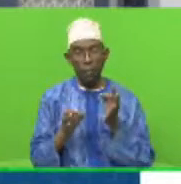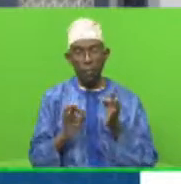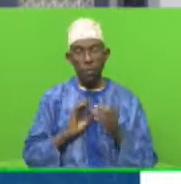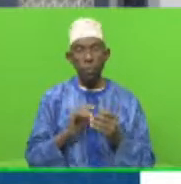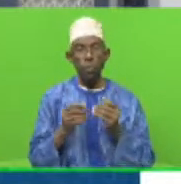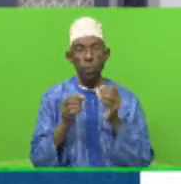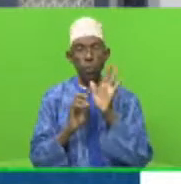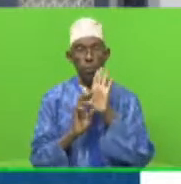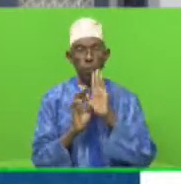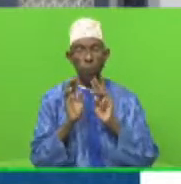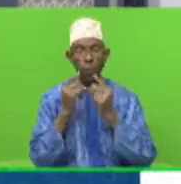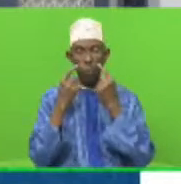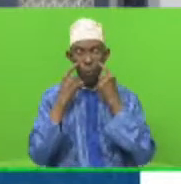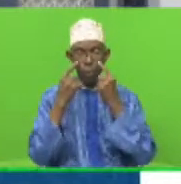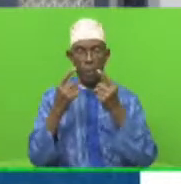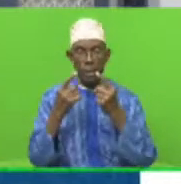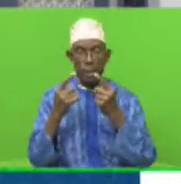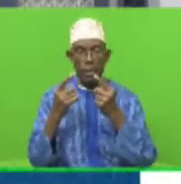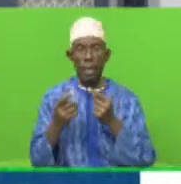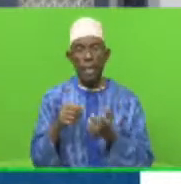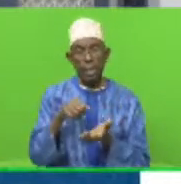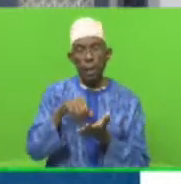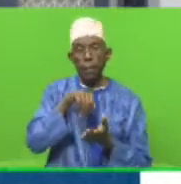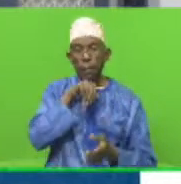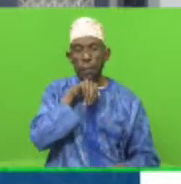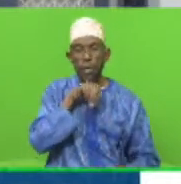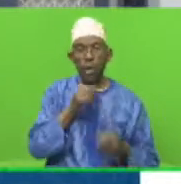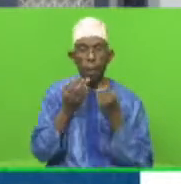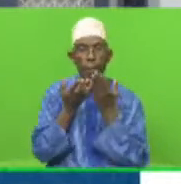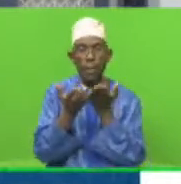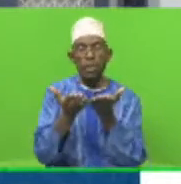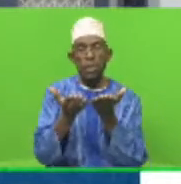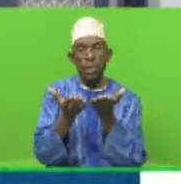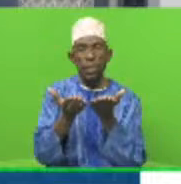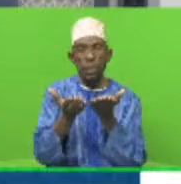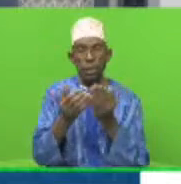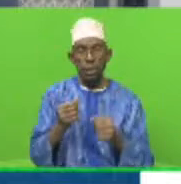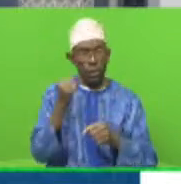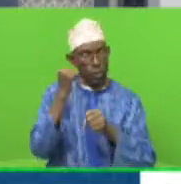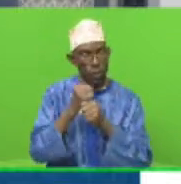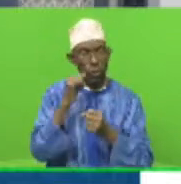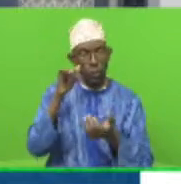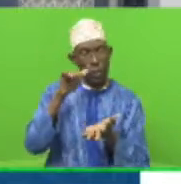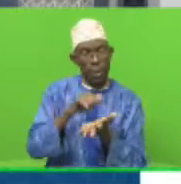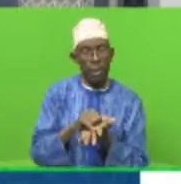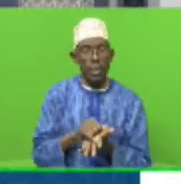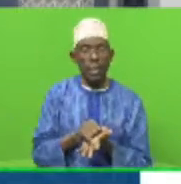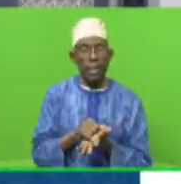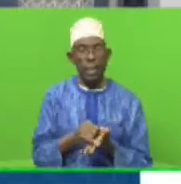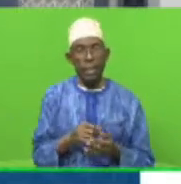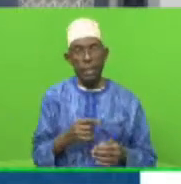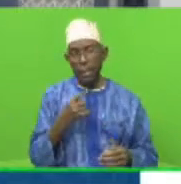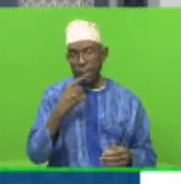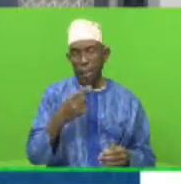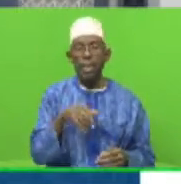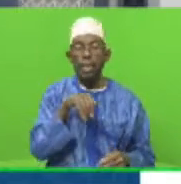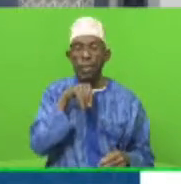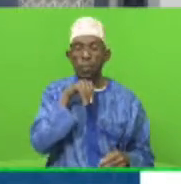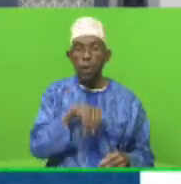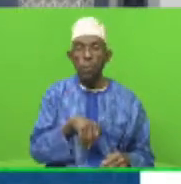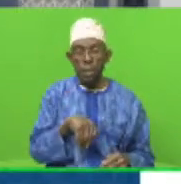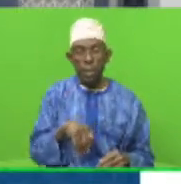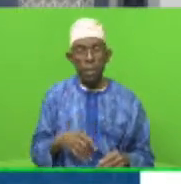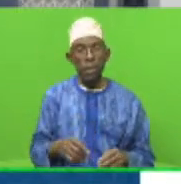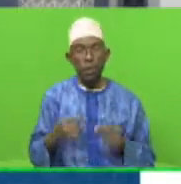to witness that you delivered your risala, your message, wallah, we are going to do that. Abu Jahl is telling the Prophet ﷺ, if you want